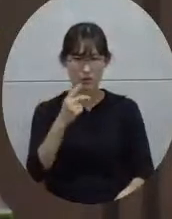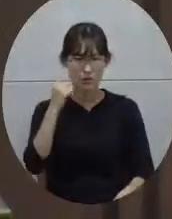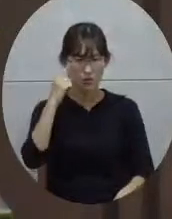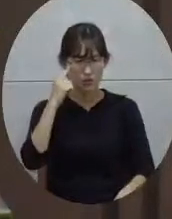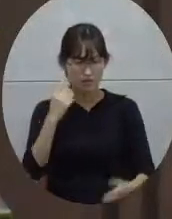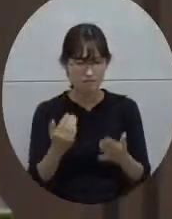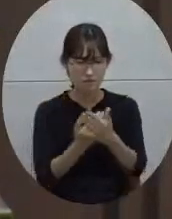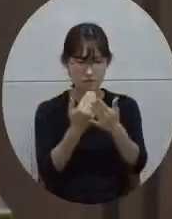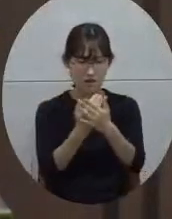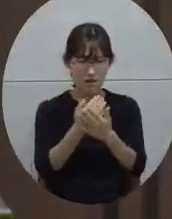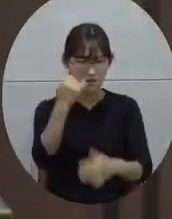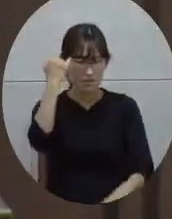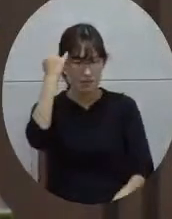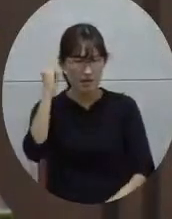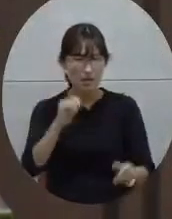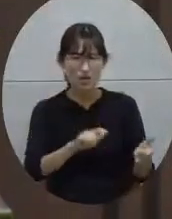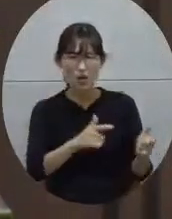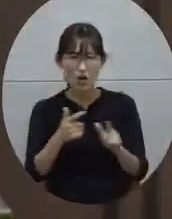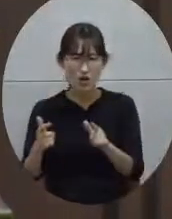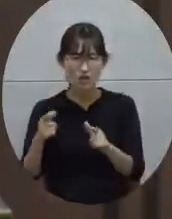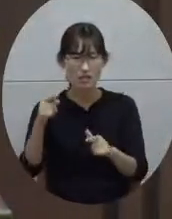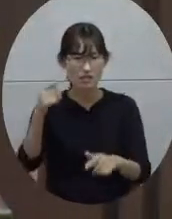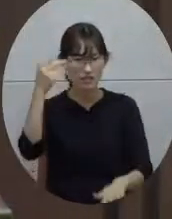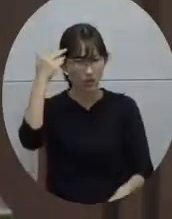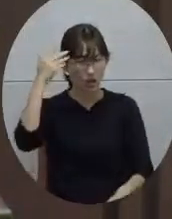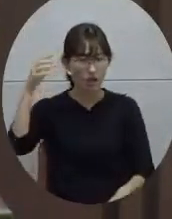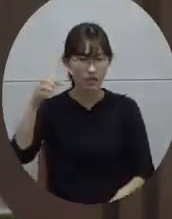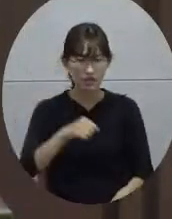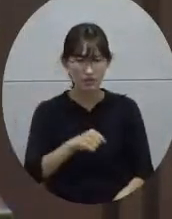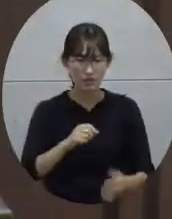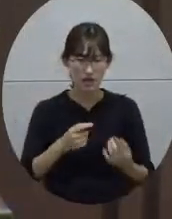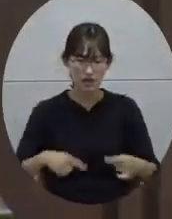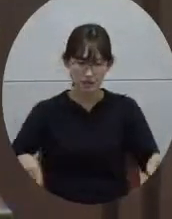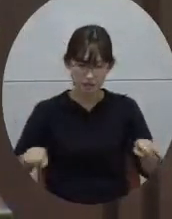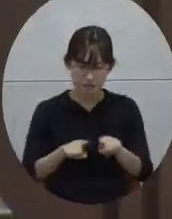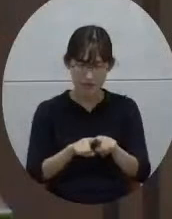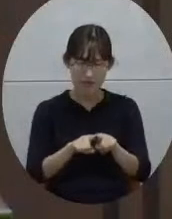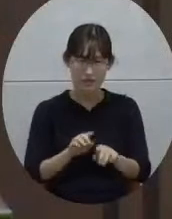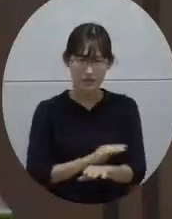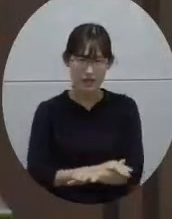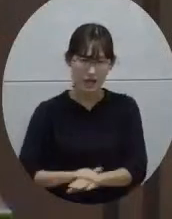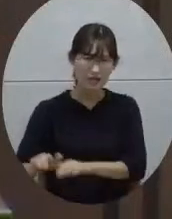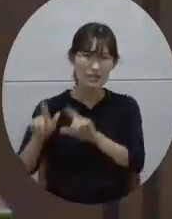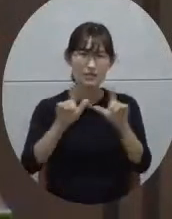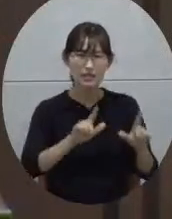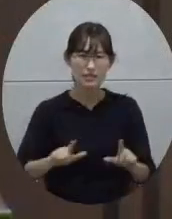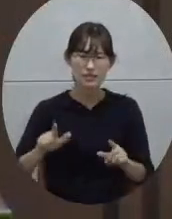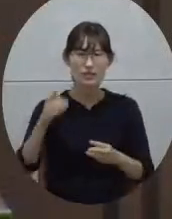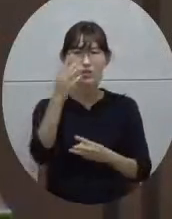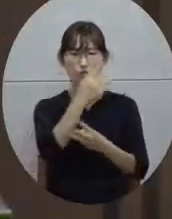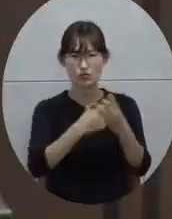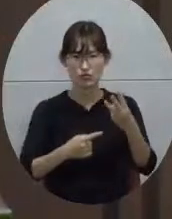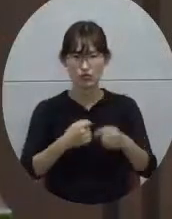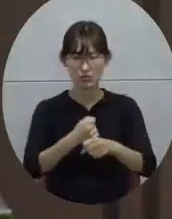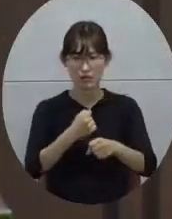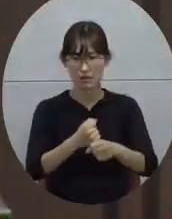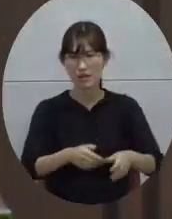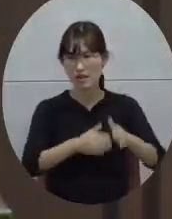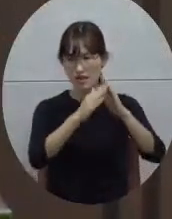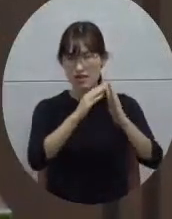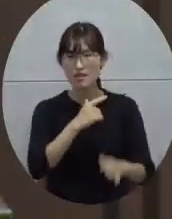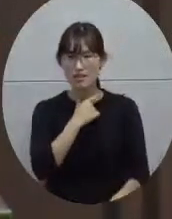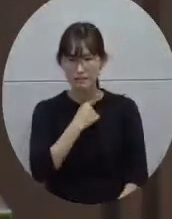시정 철학을 바탕으로 함께 잘 살고 모두가 행복한 청주를 만들기에 저의 모든